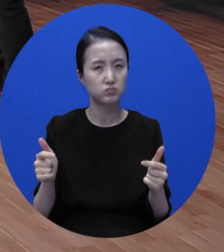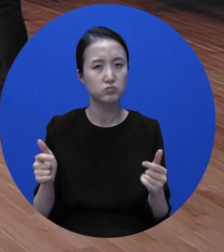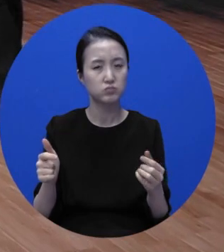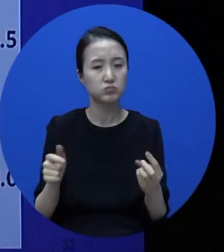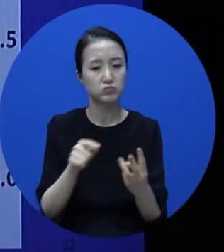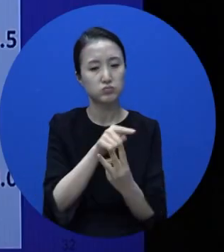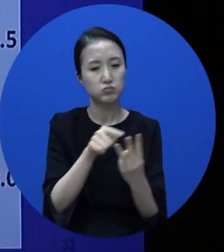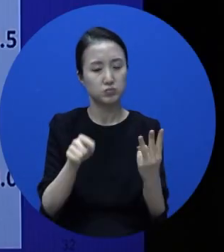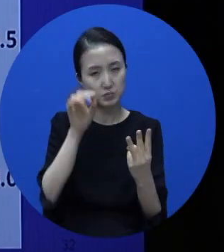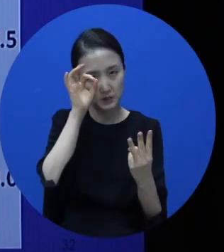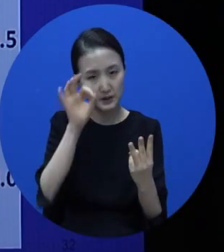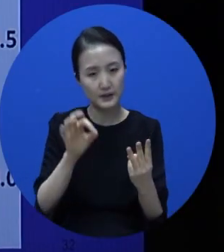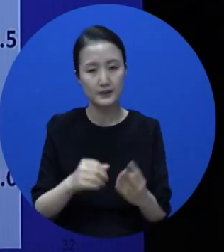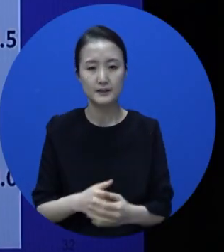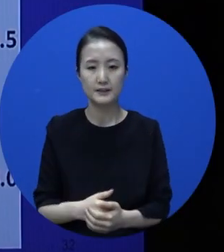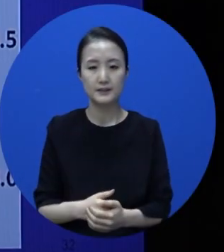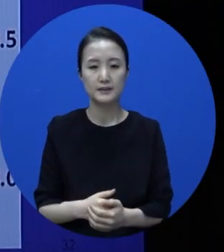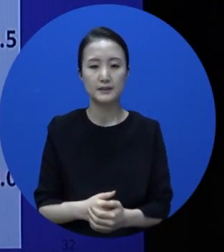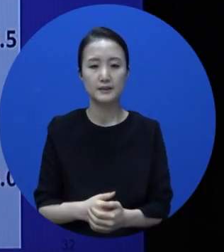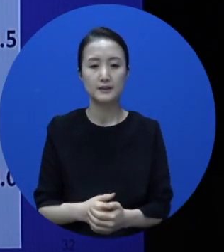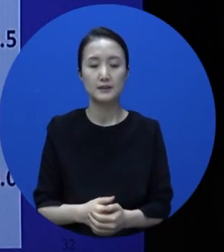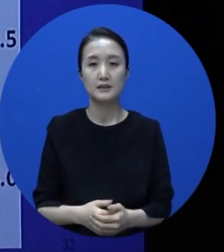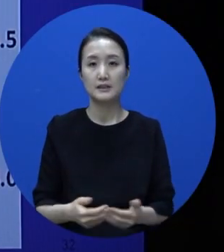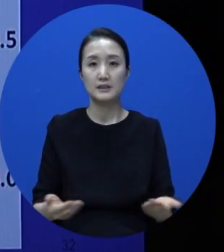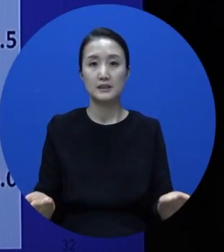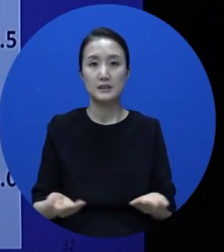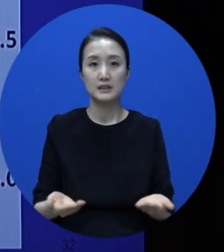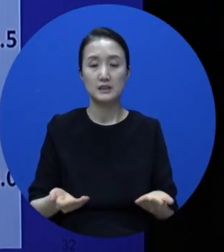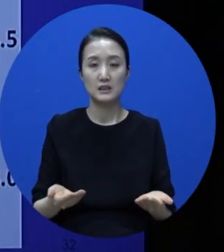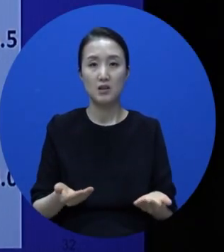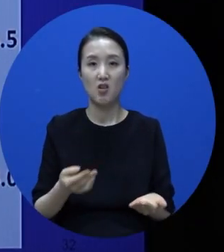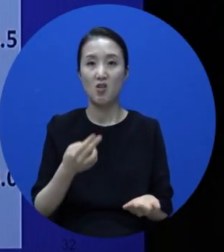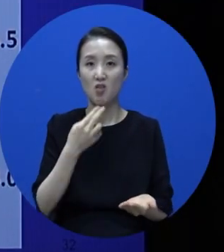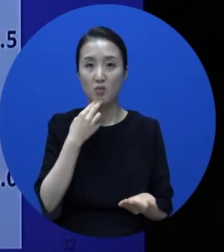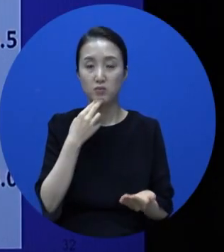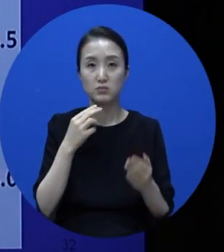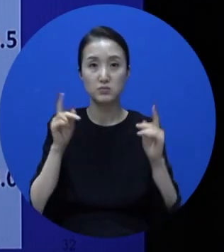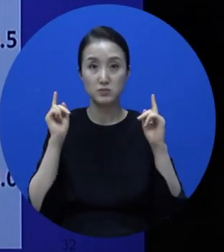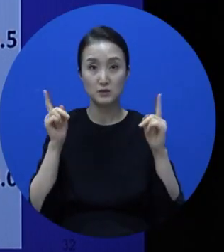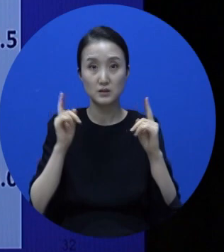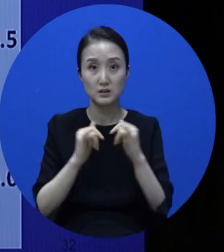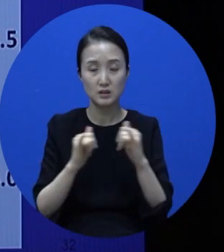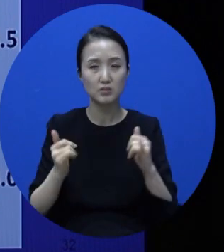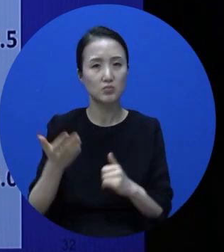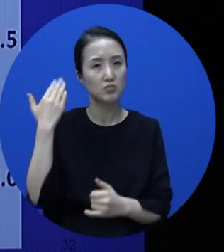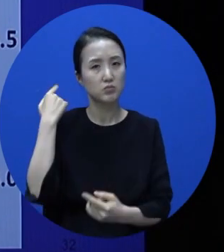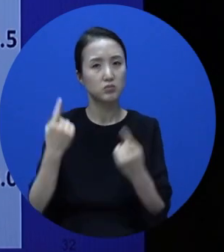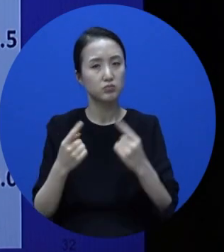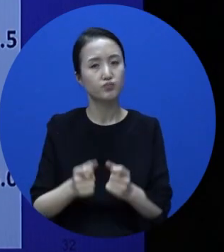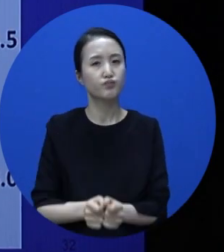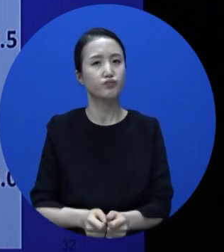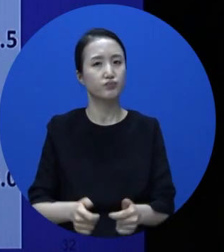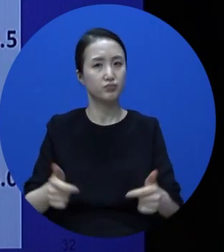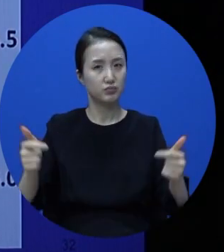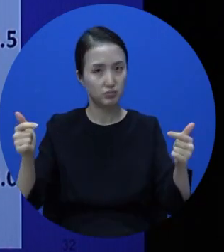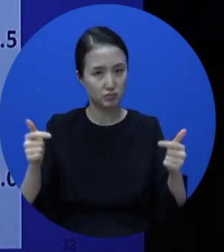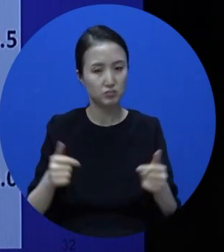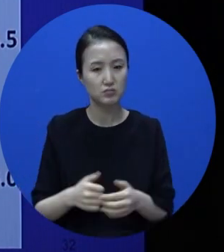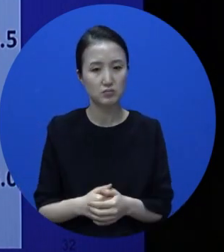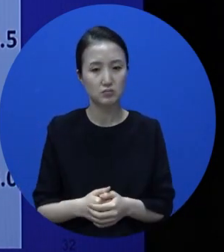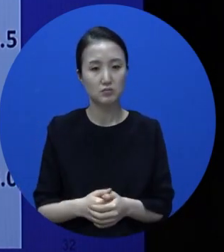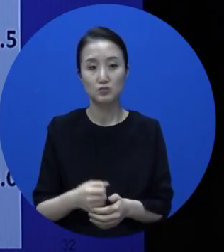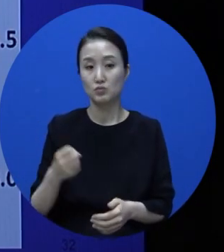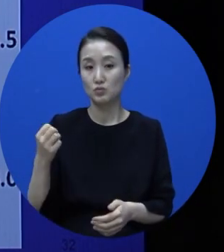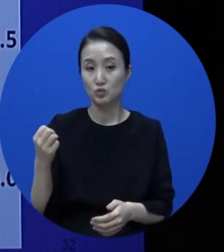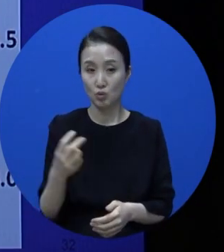보시는 것처럼 고용률이 2017년 다 떨어졌습니다 실업률은 2013년 이후로 계속 올라오고 있습니다